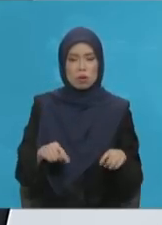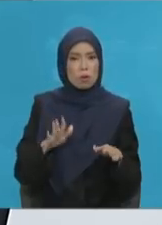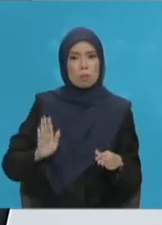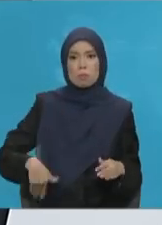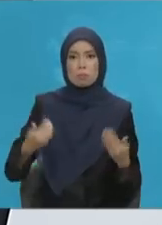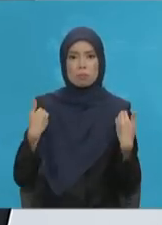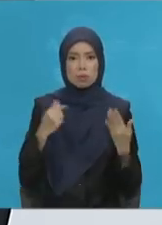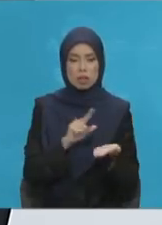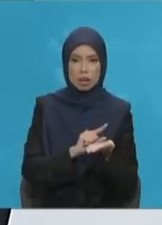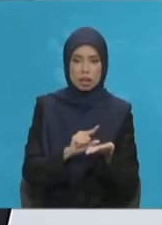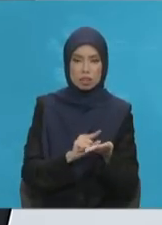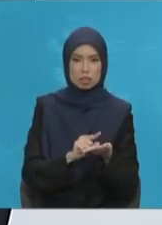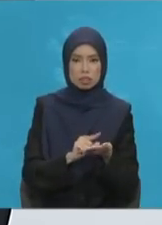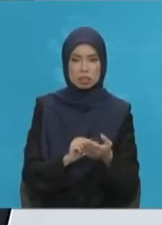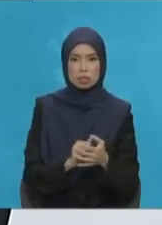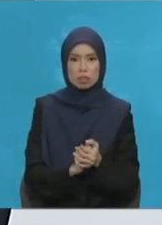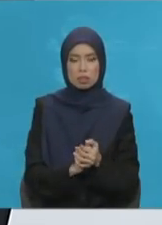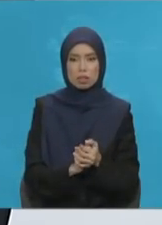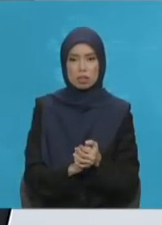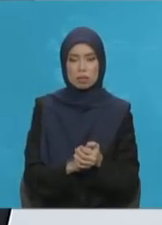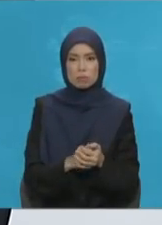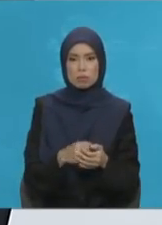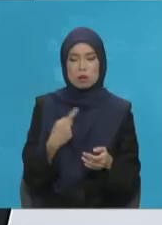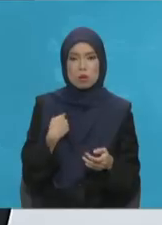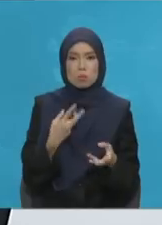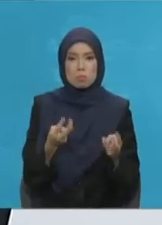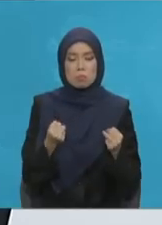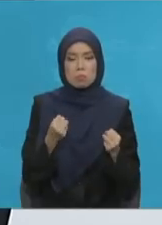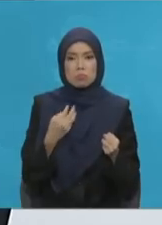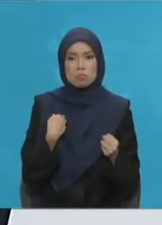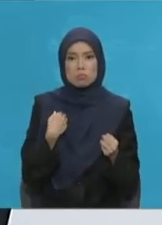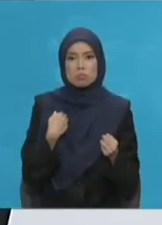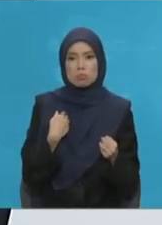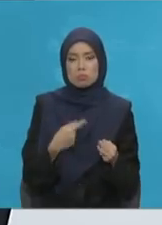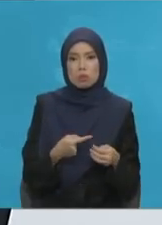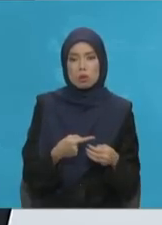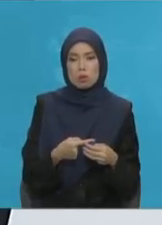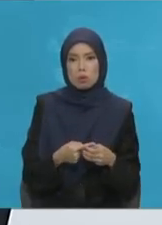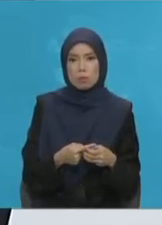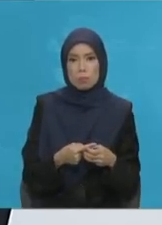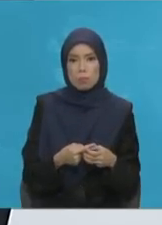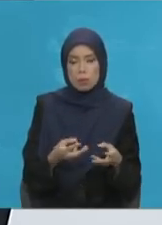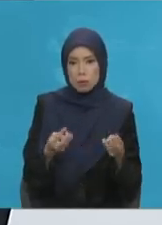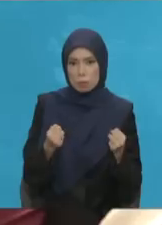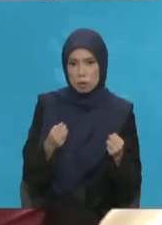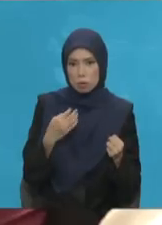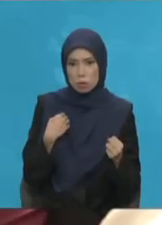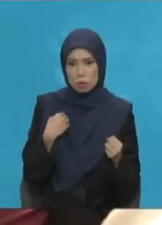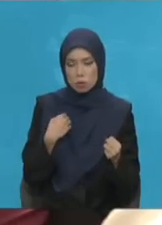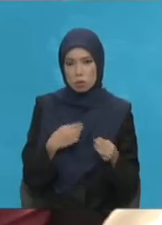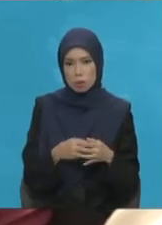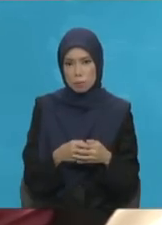apabila pegawai ini mau menarik diri dan bersedia untuk dibalikkan semula